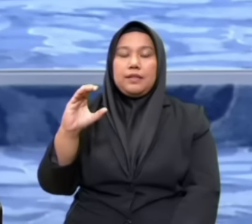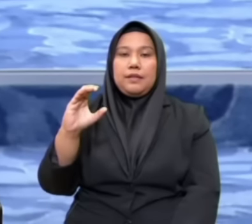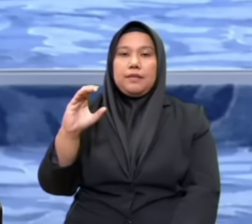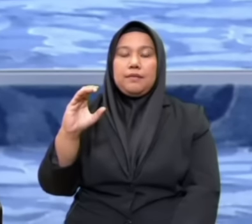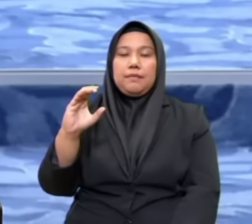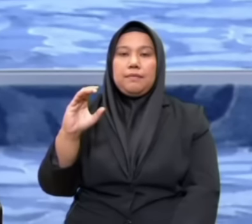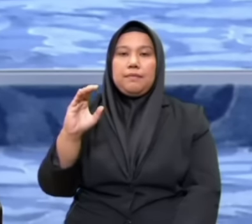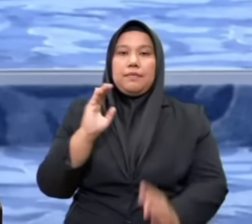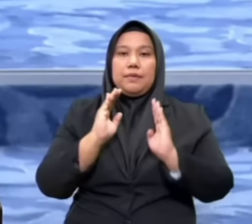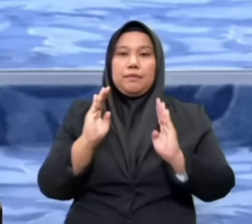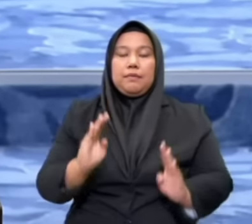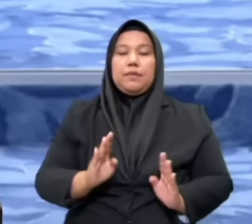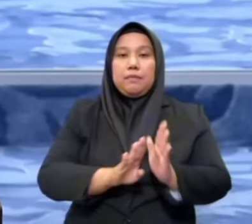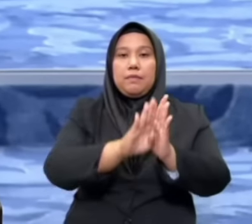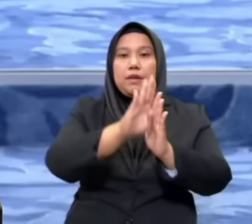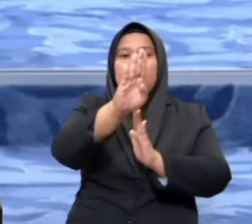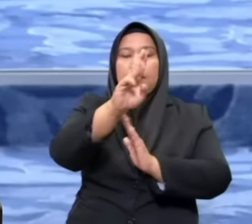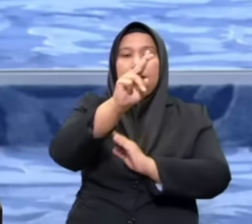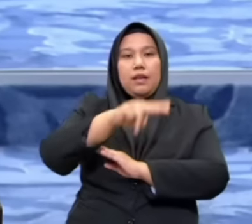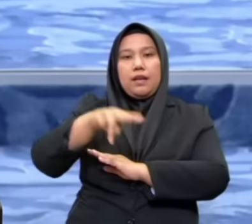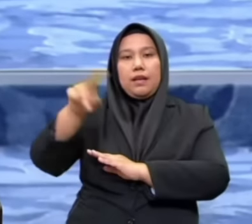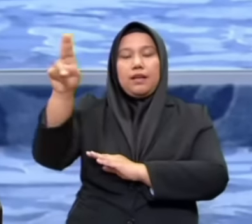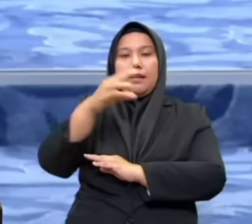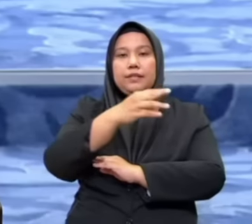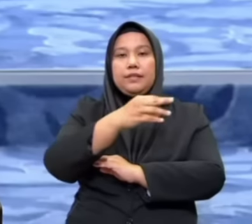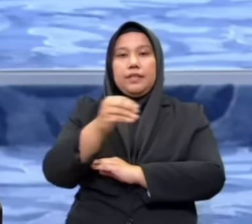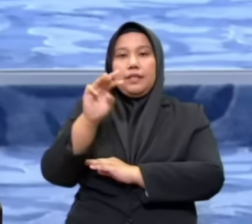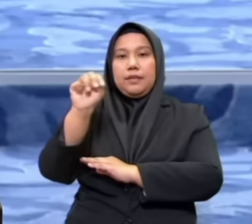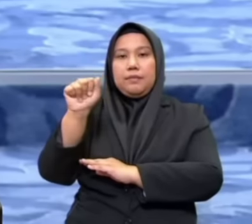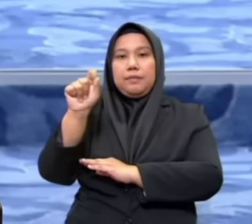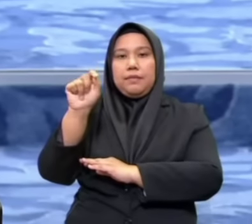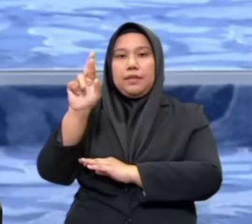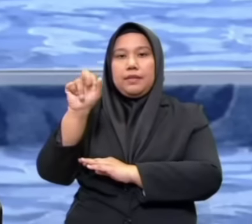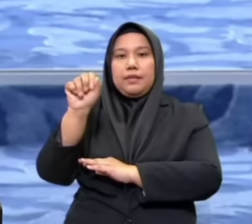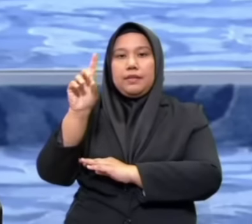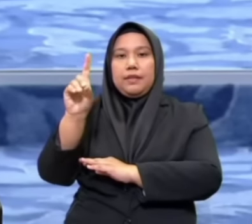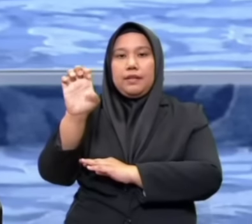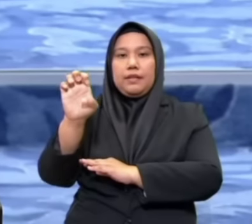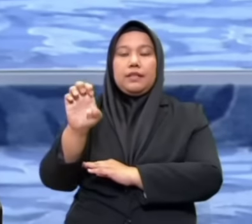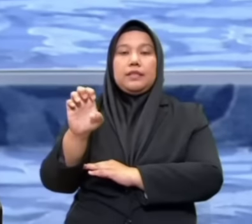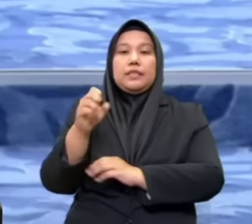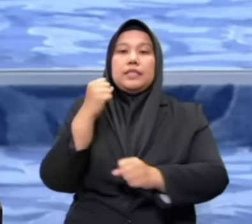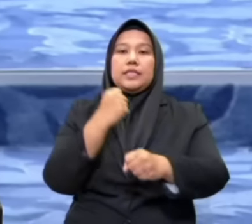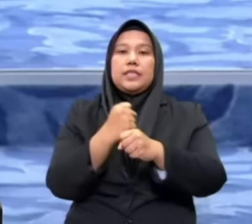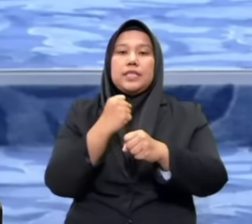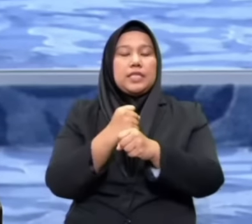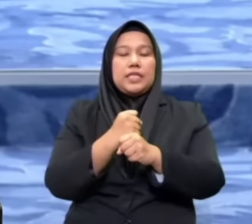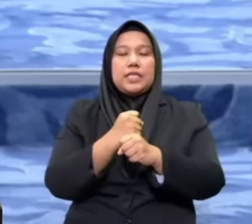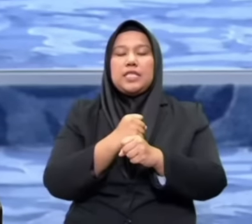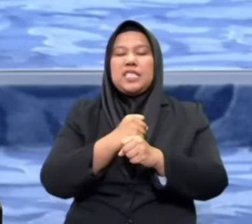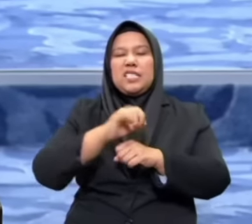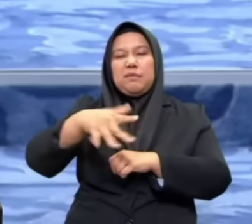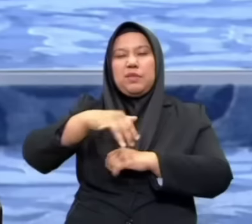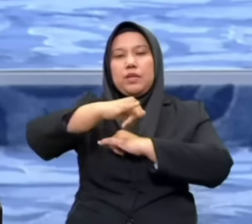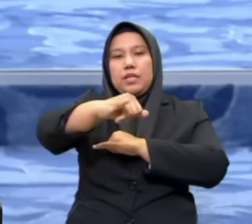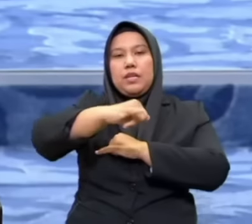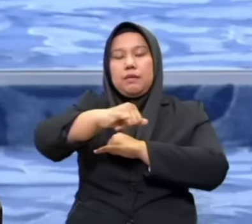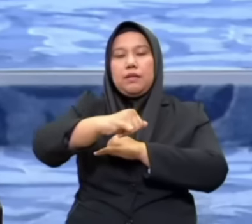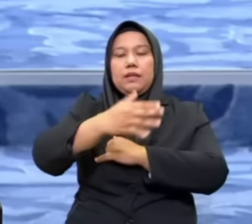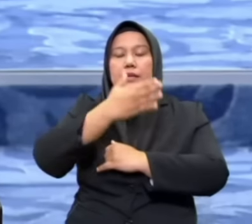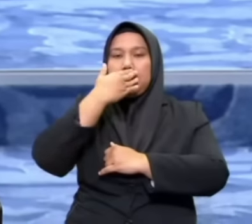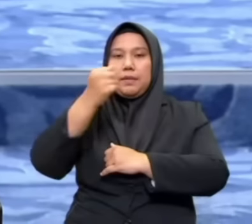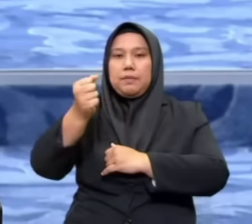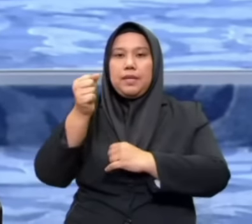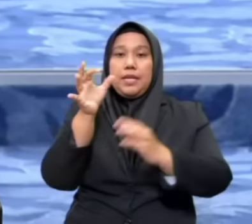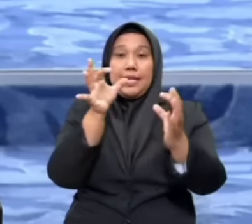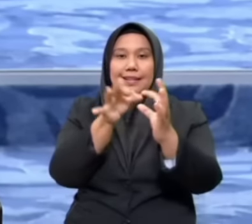Perbadanan Pembangunan Halal, dan Matrik. Kerjanya lebih kurang sama, jadi lebih baik disatukan, jimat